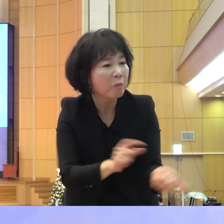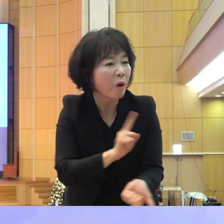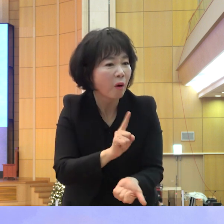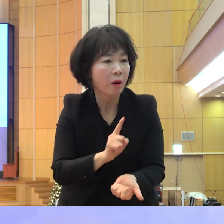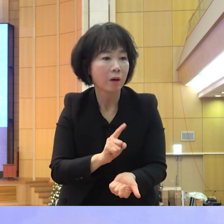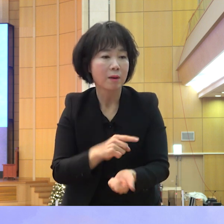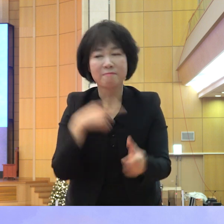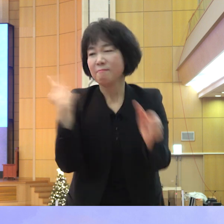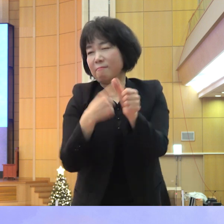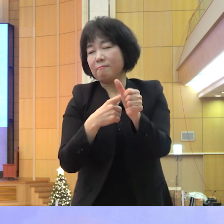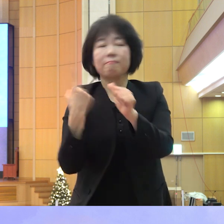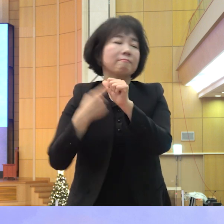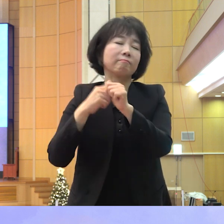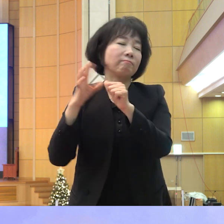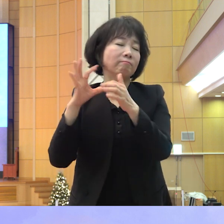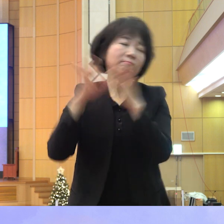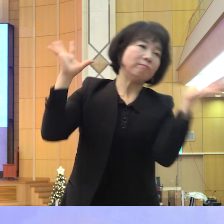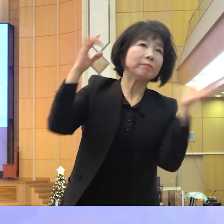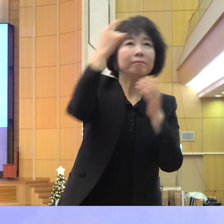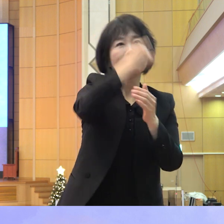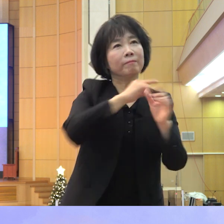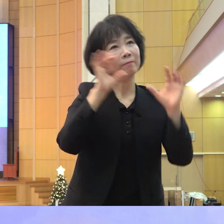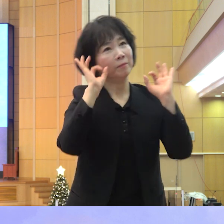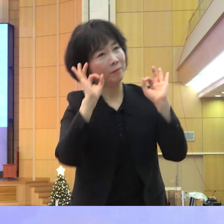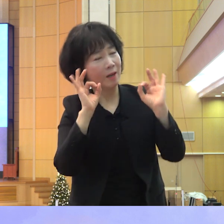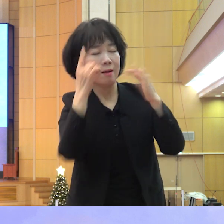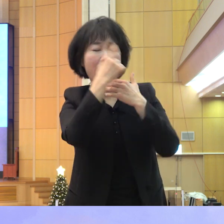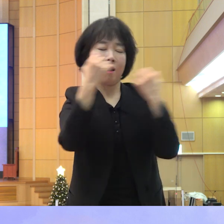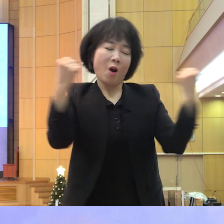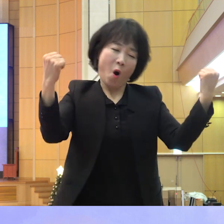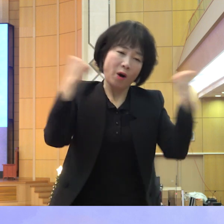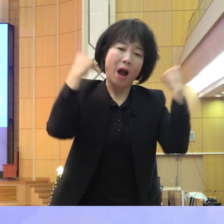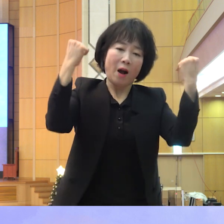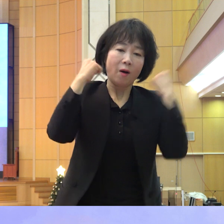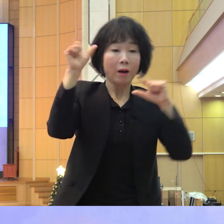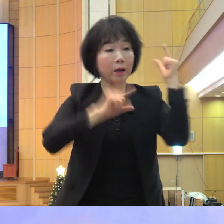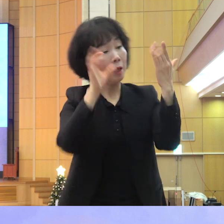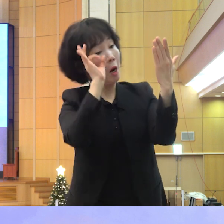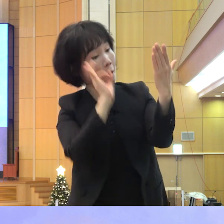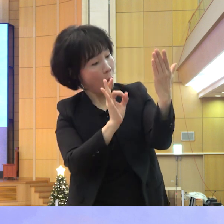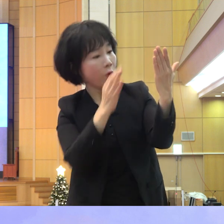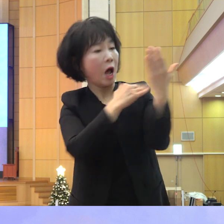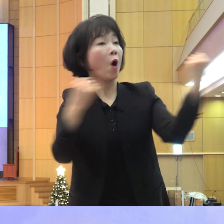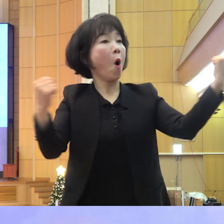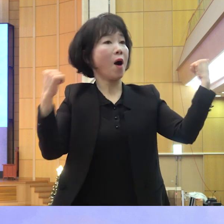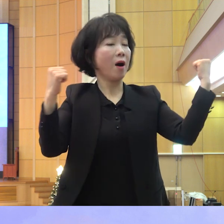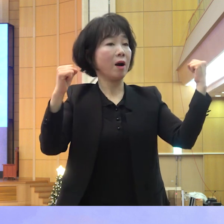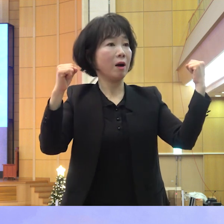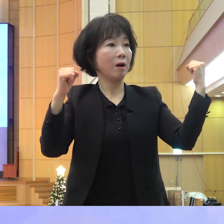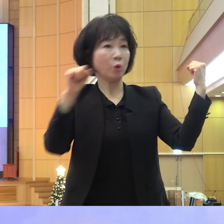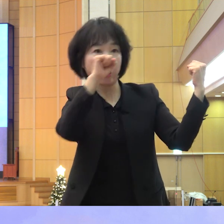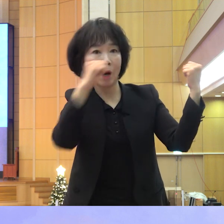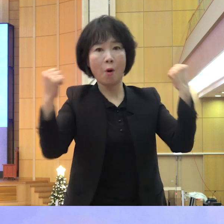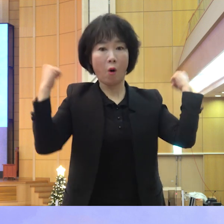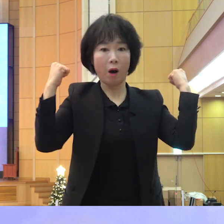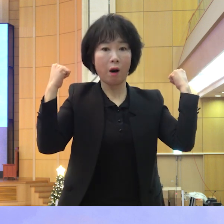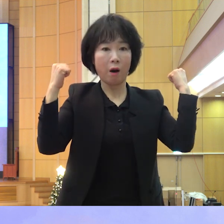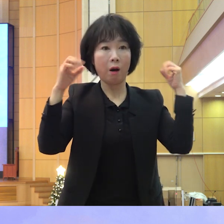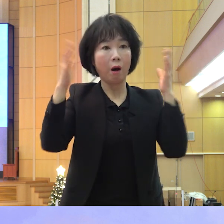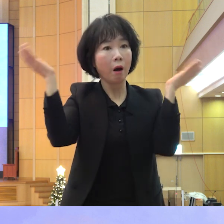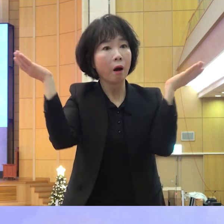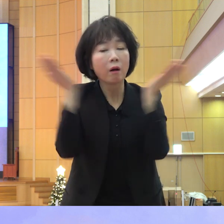아무리 죽을 상이라도 죽을 상으로 보는 게 아니라 건강한 상으로 보고 건강한 모습으로 바라보고